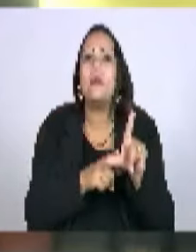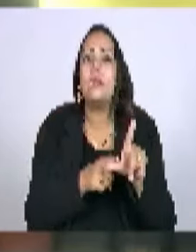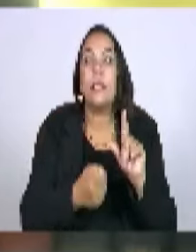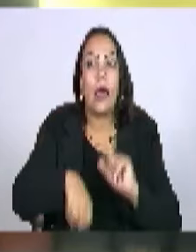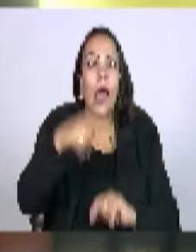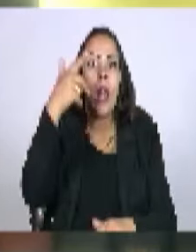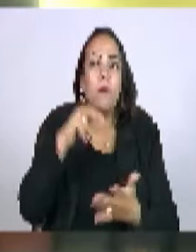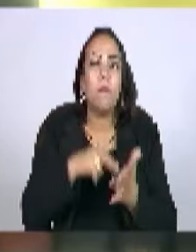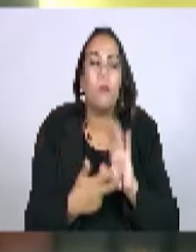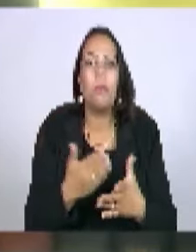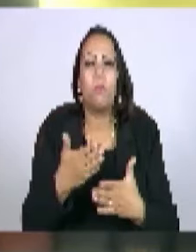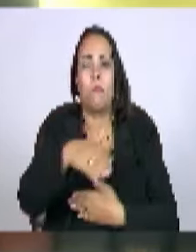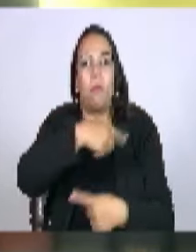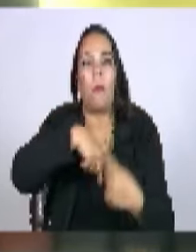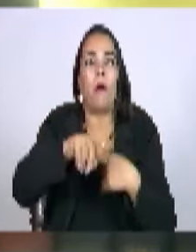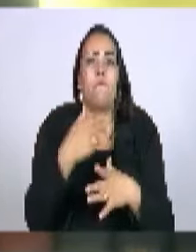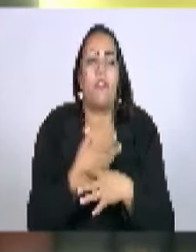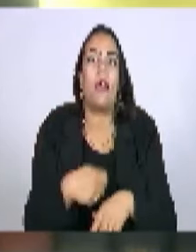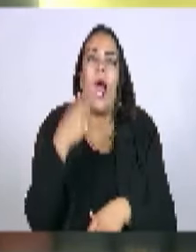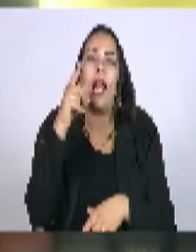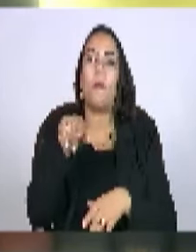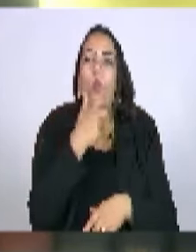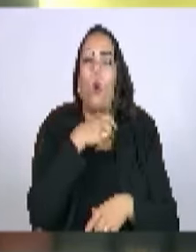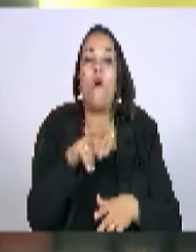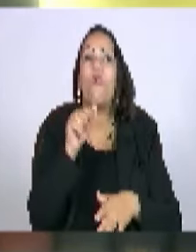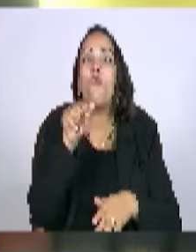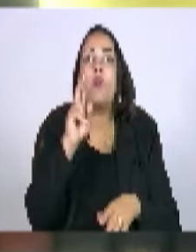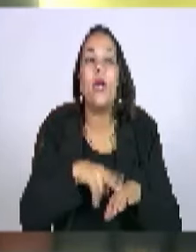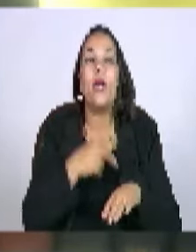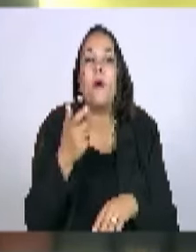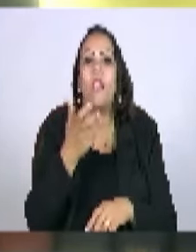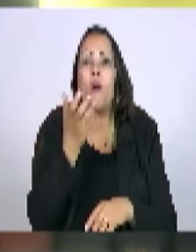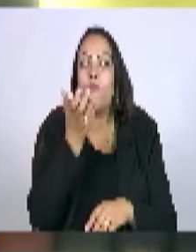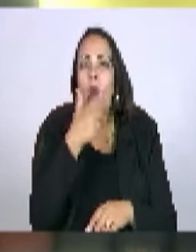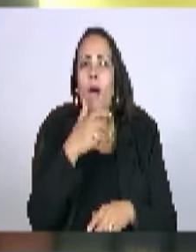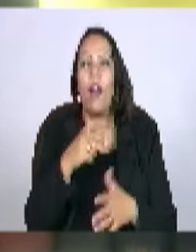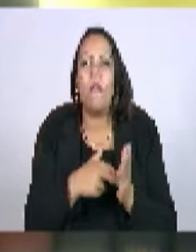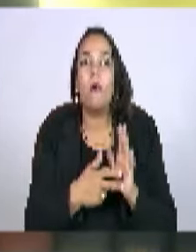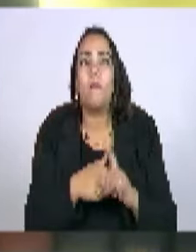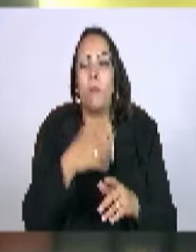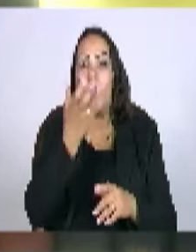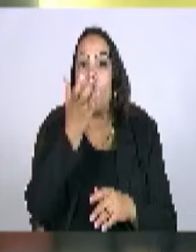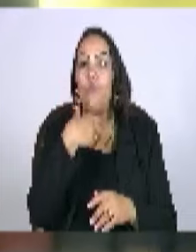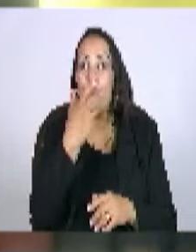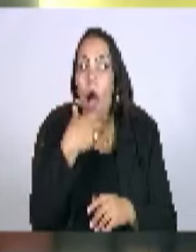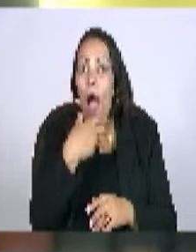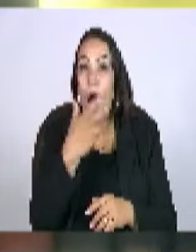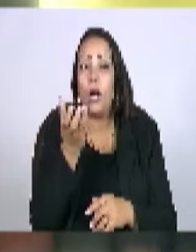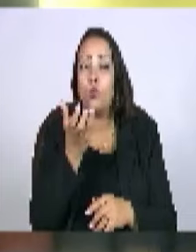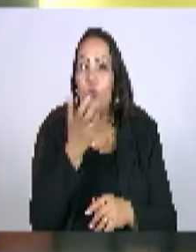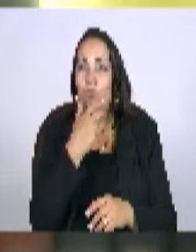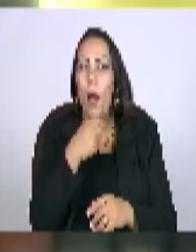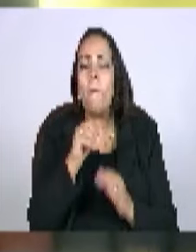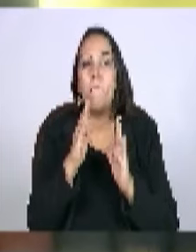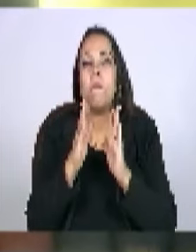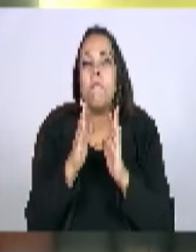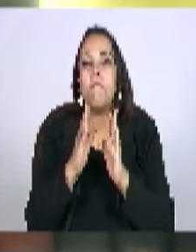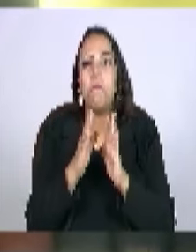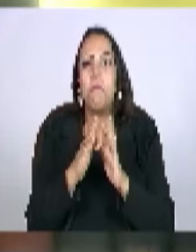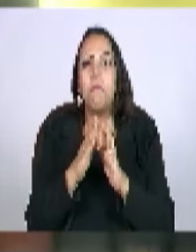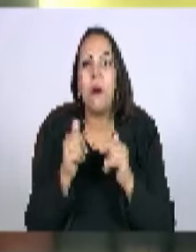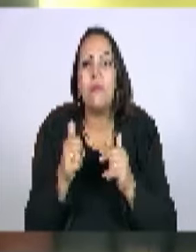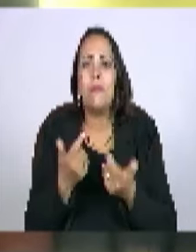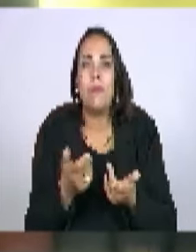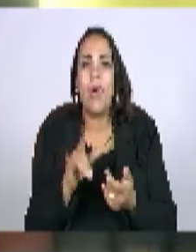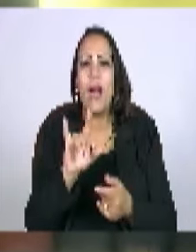الاسعار وبيقول لك ان يعني في بعض الفاكه احنا بنعتمد على الاستيراد فيها يعني التفاح التفاح المصري لا يسد